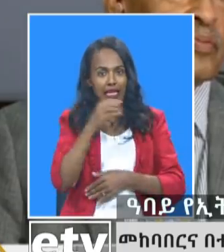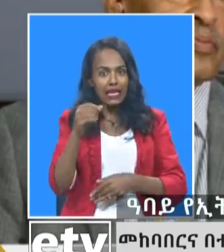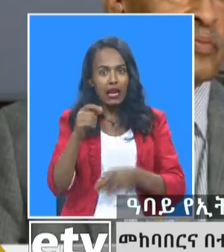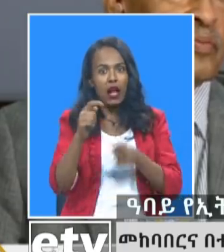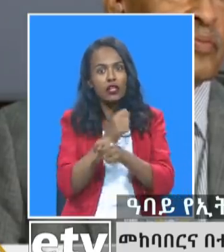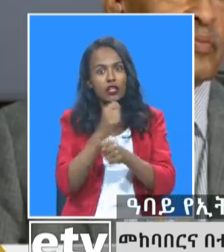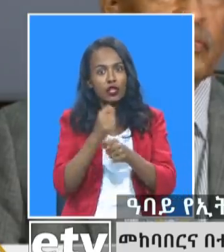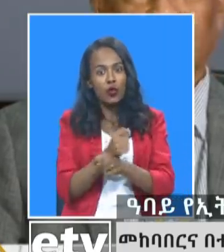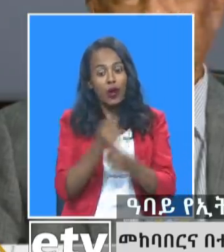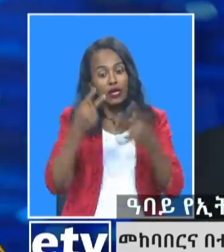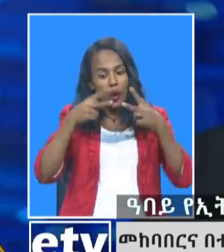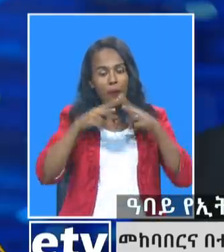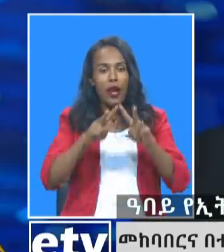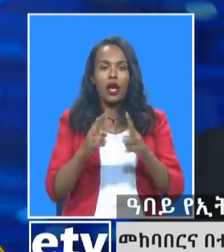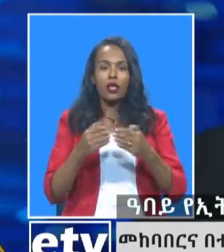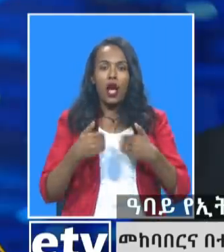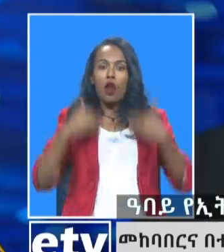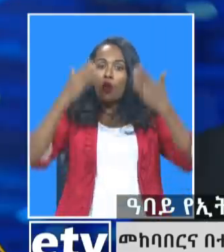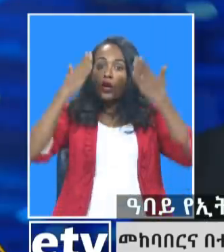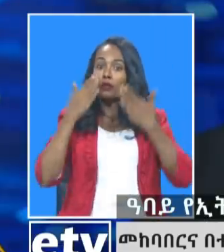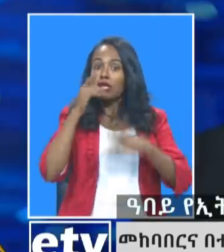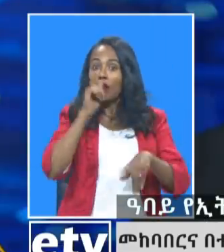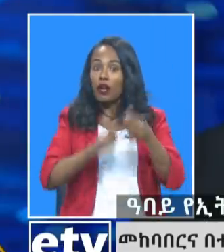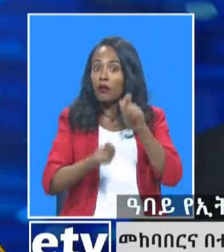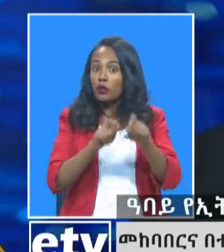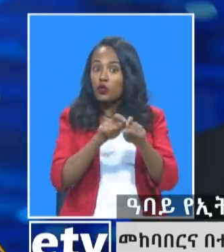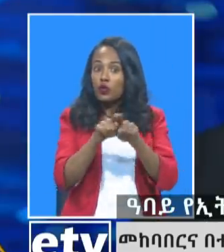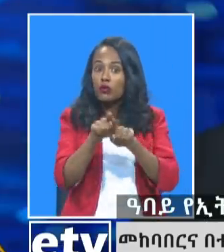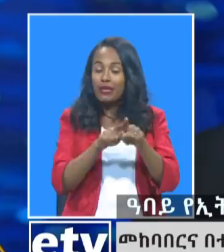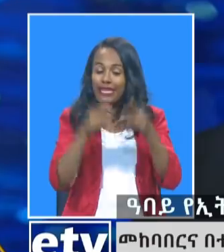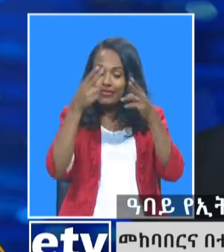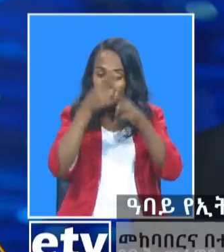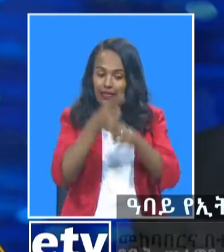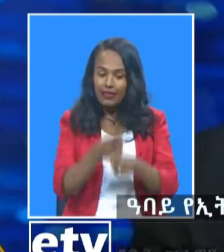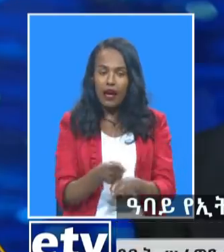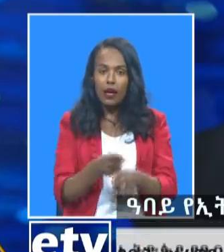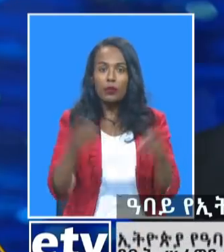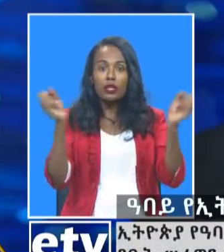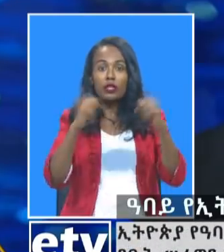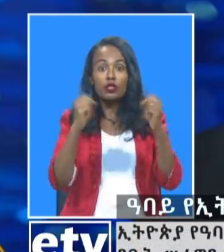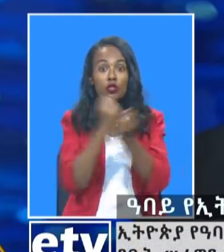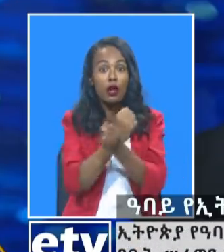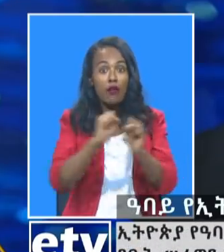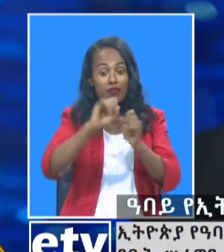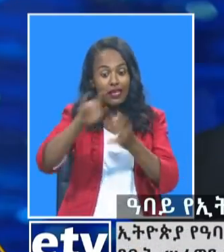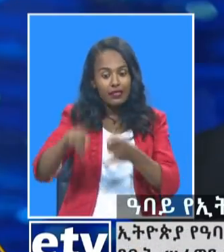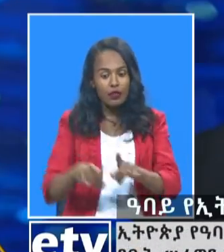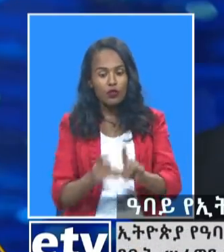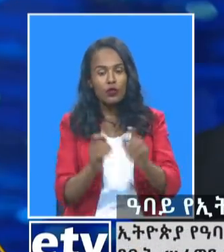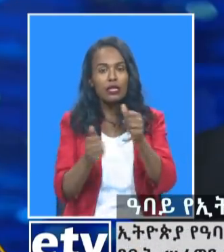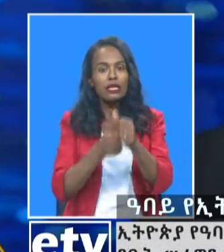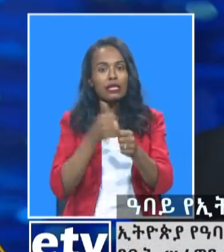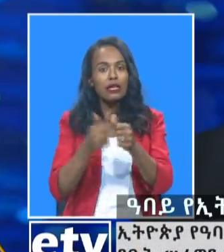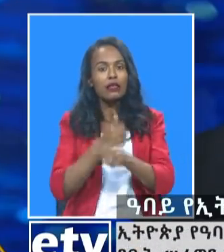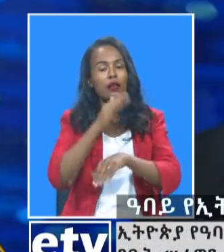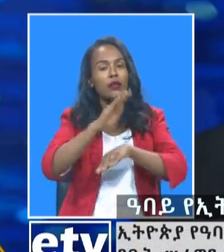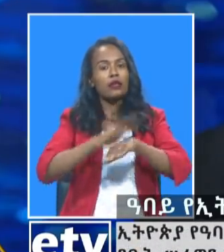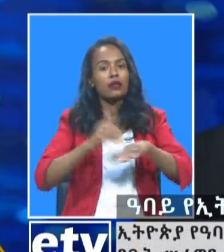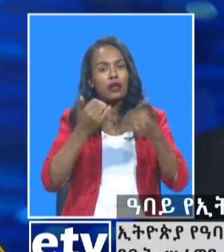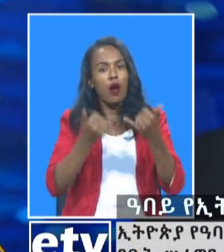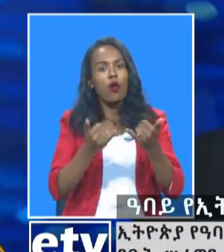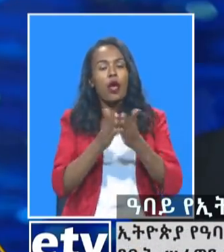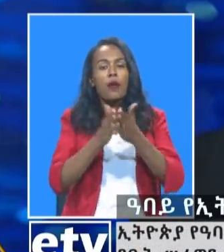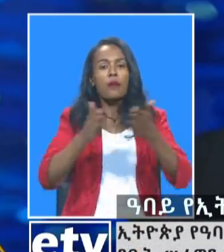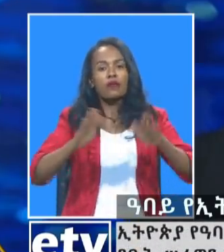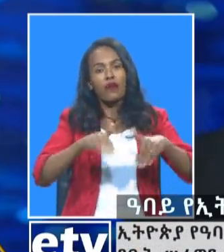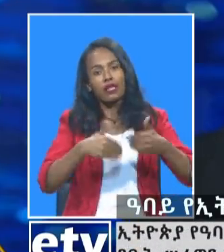ድርጊቷም እያመላከተ ያለው። ግብጽ የፈረመችውን ስምምነት እንድታከብርም ግጭት አፈታት ስልቱን እንድትከተልም ጥሪያው ላይ